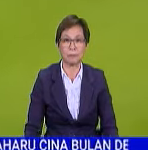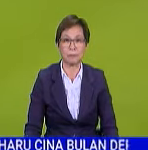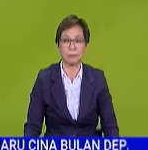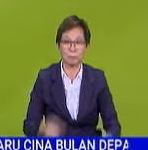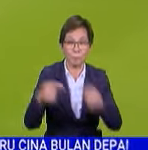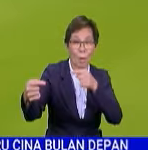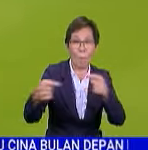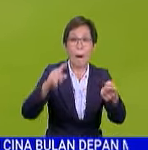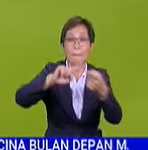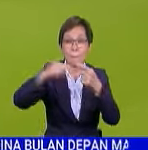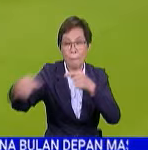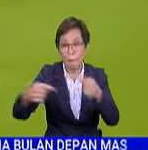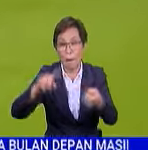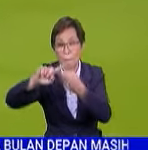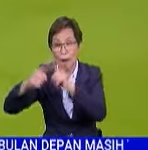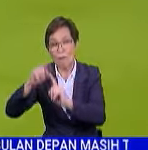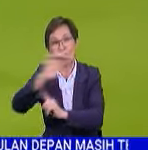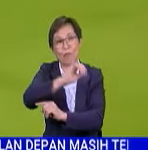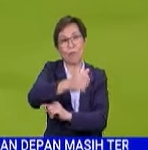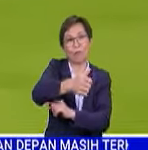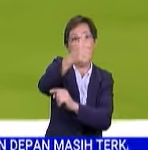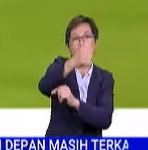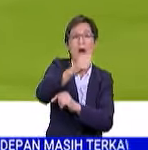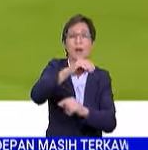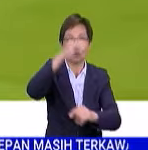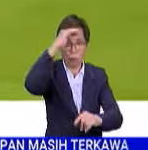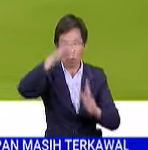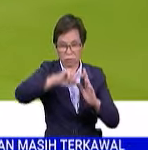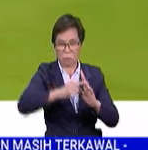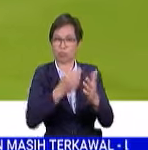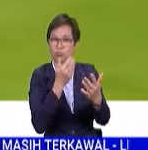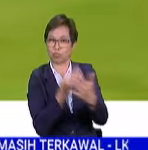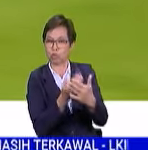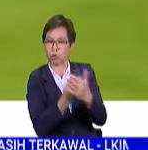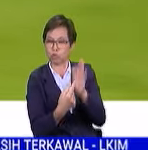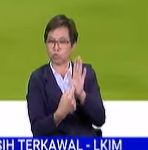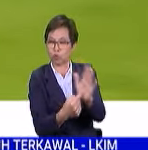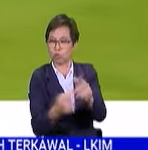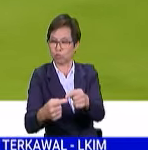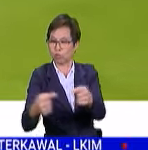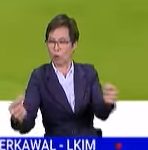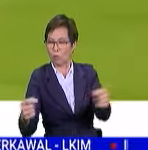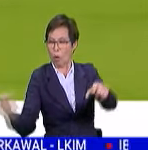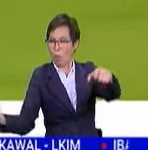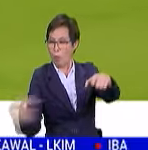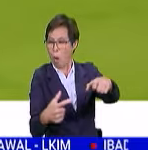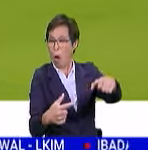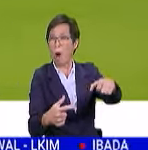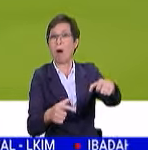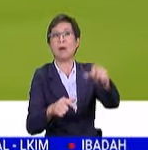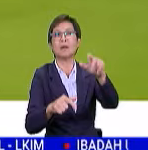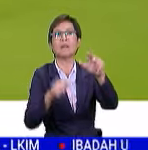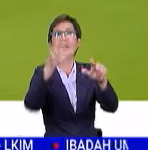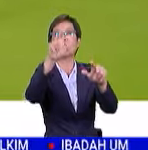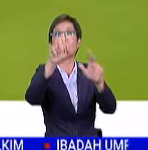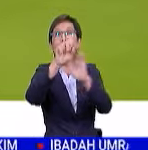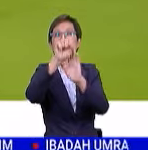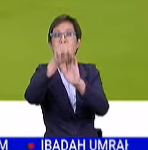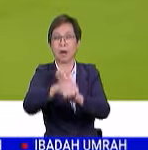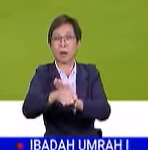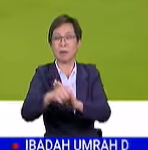Pada aksi persahabatan pertama itu, JDT bermula dengan baik apabila mengejutkan lawan dengan jaringan pembukaan 30